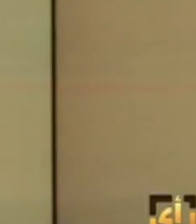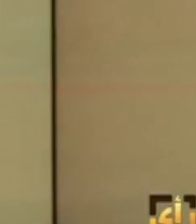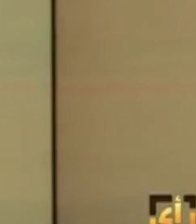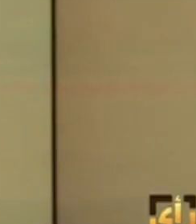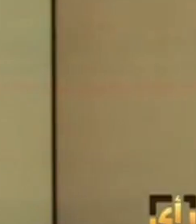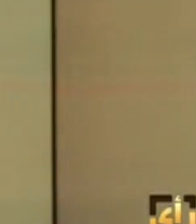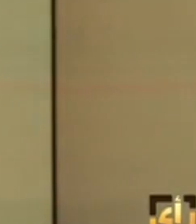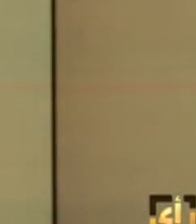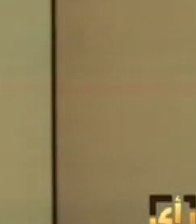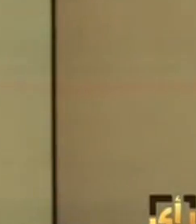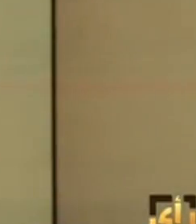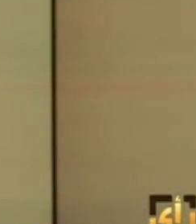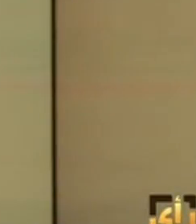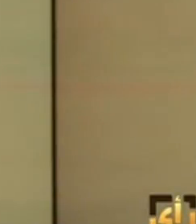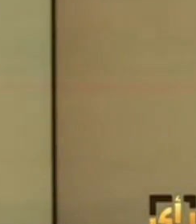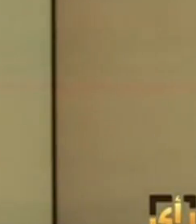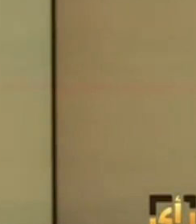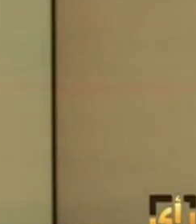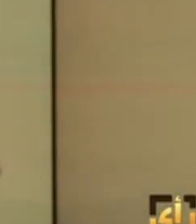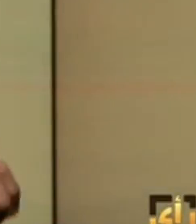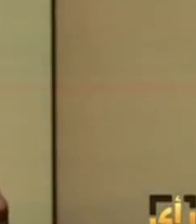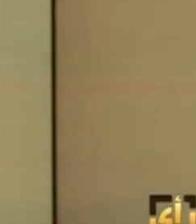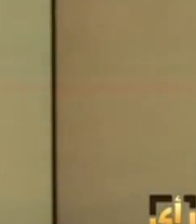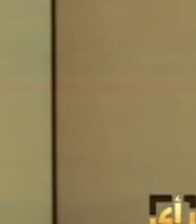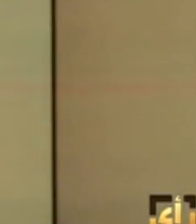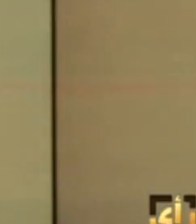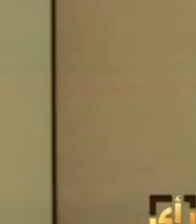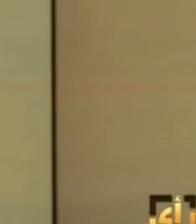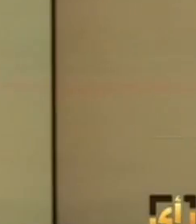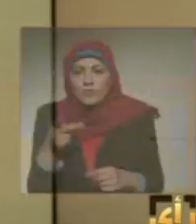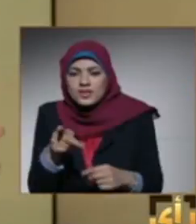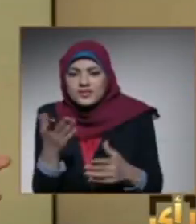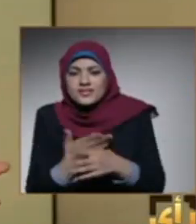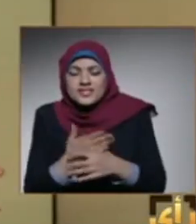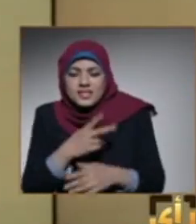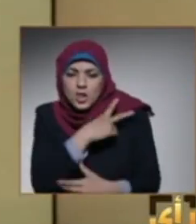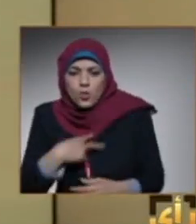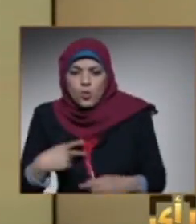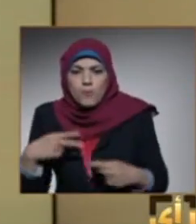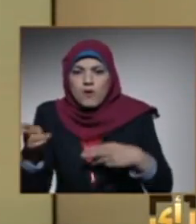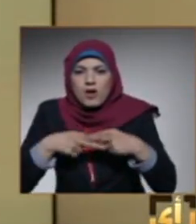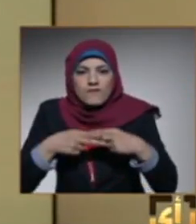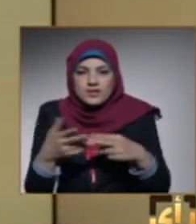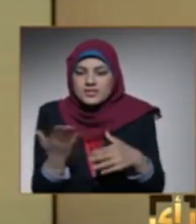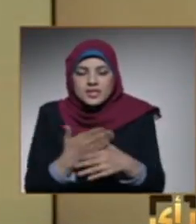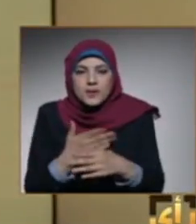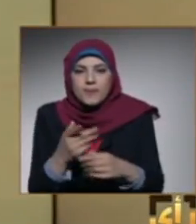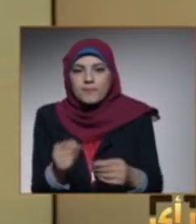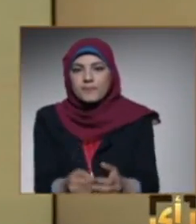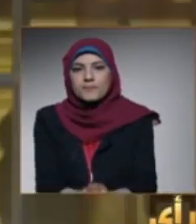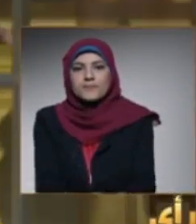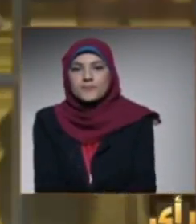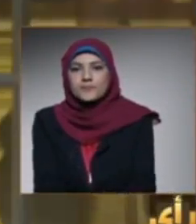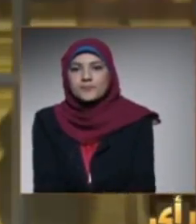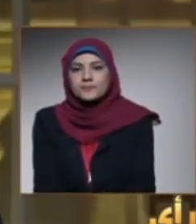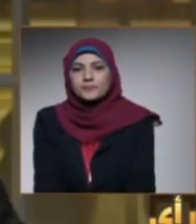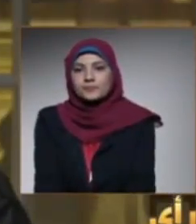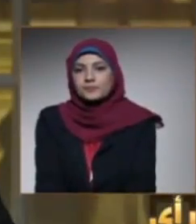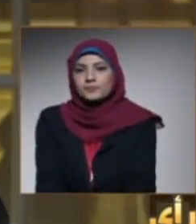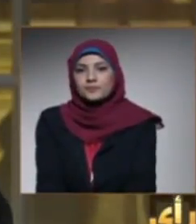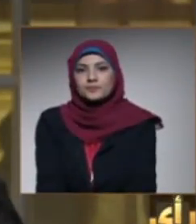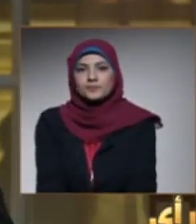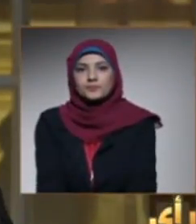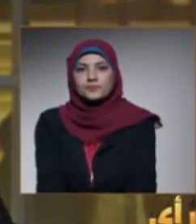خاص ومقنن، ما تكونش مجرد حاجات فرديه زي ما حضرتك قلت، ليه ده اترفض؟ ما اعرفش، احنا قلنا لهم،